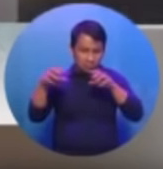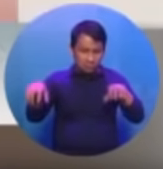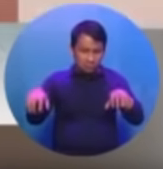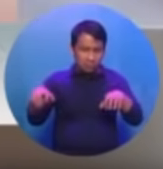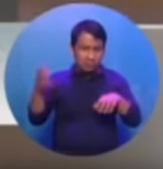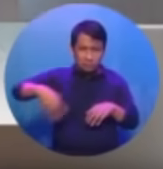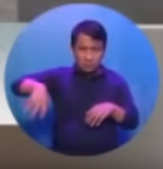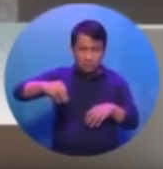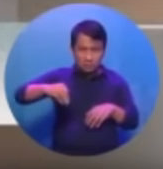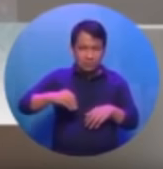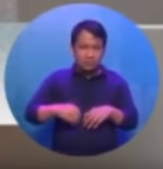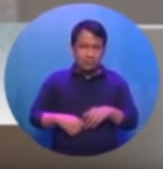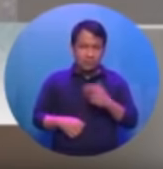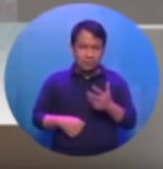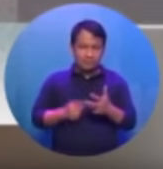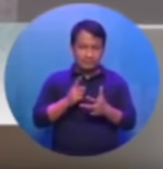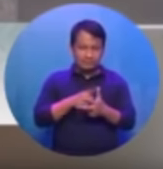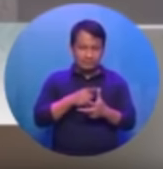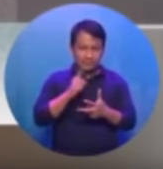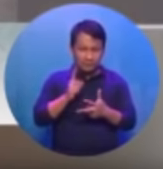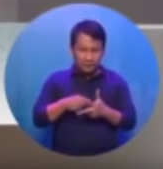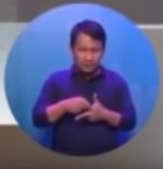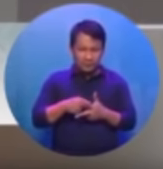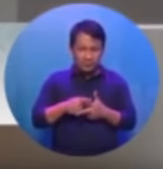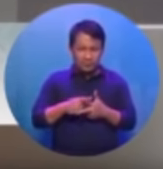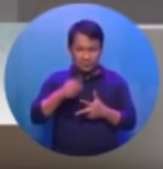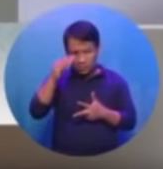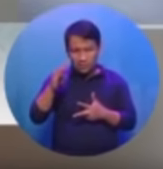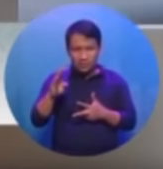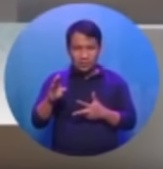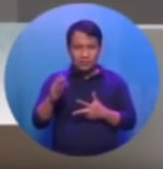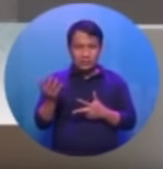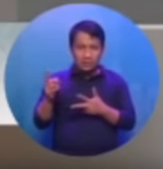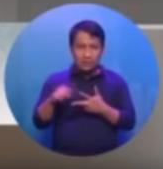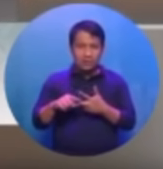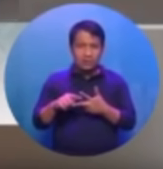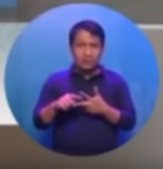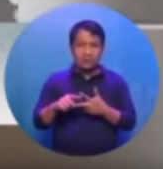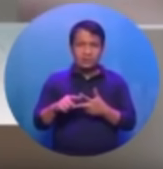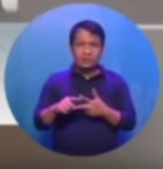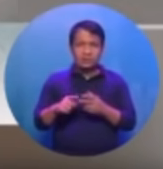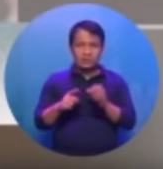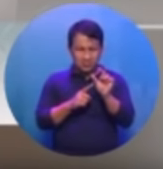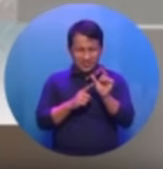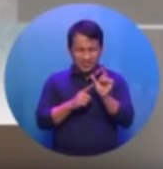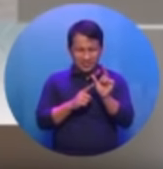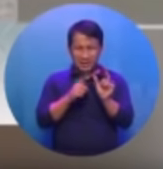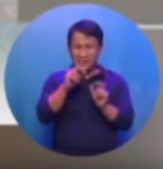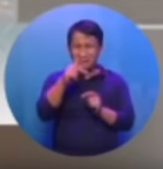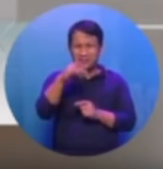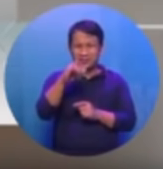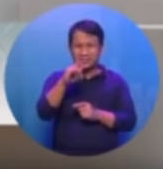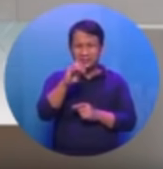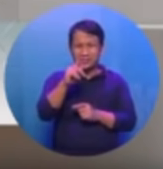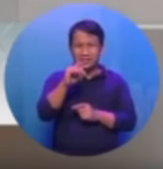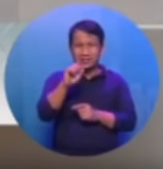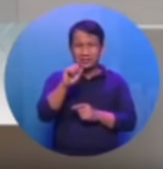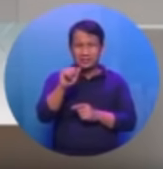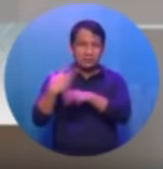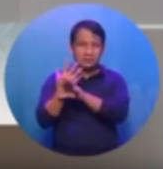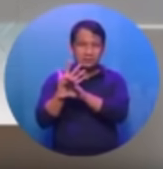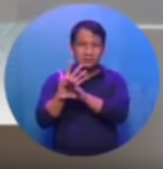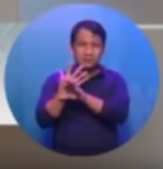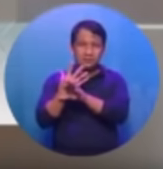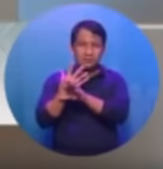may Solana, Cagayan. Okay, kapitbahay sa Cagayan. Yung pangalawang lalaki, taga saan naman? Pakistani po, sir. Pakistani. Tapos nagvi-video call